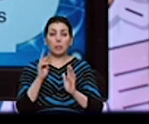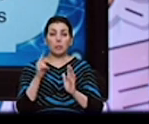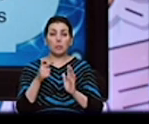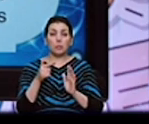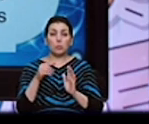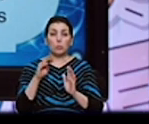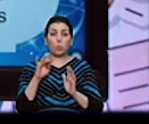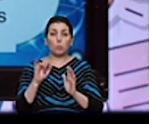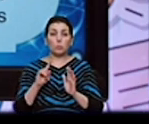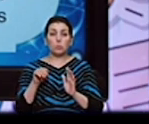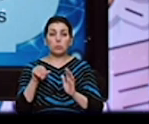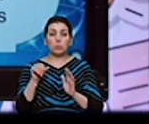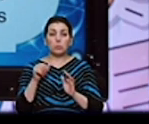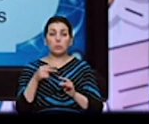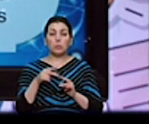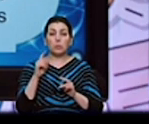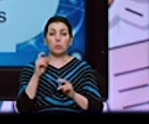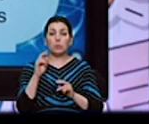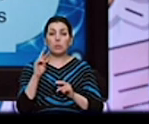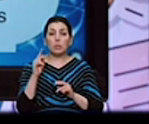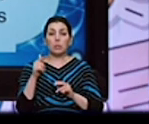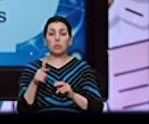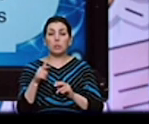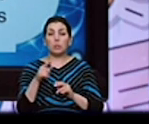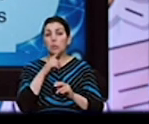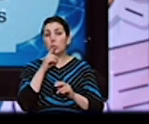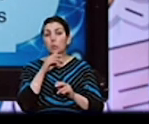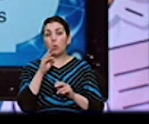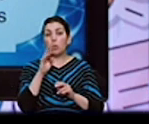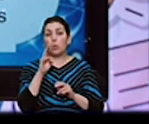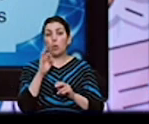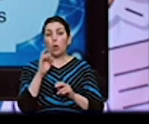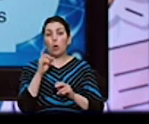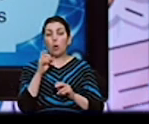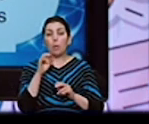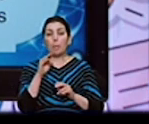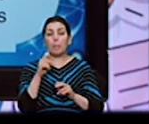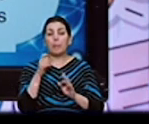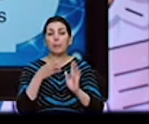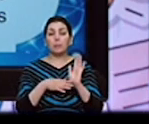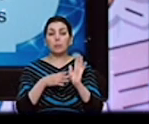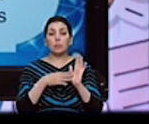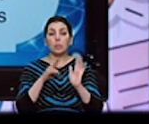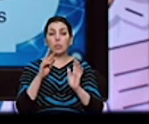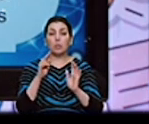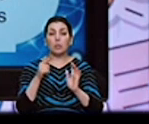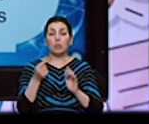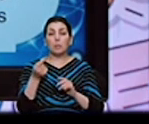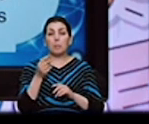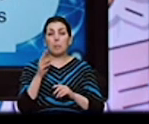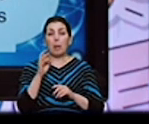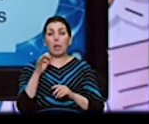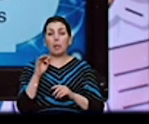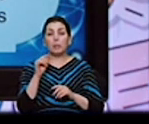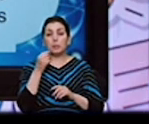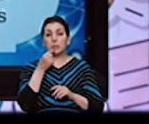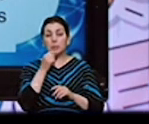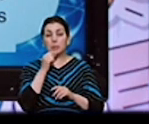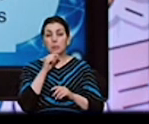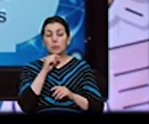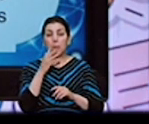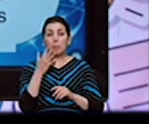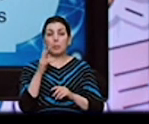kg tuz, 100 kg no'xat, 190 kg mayiz,